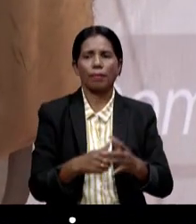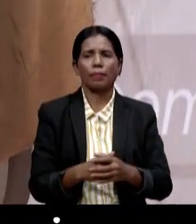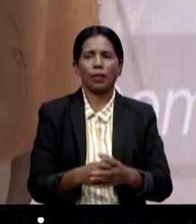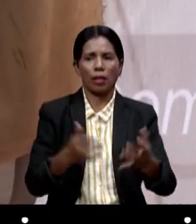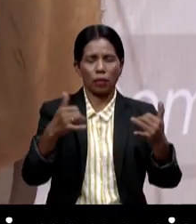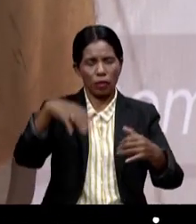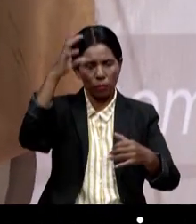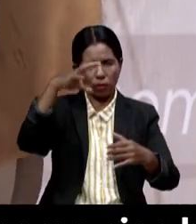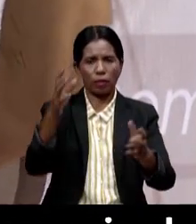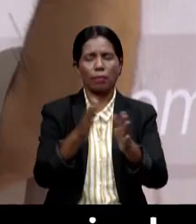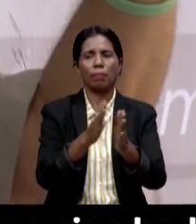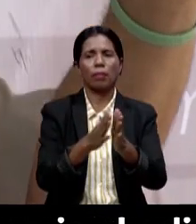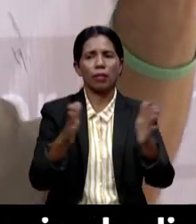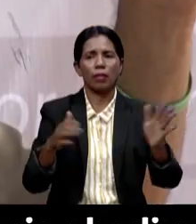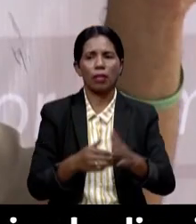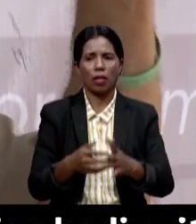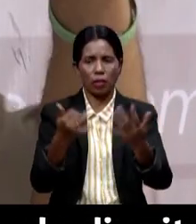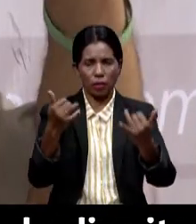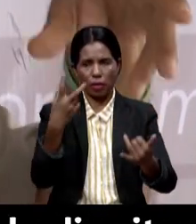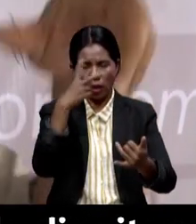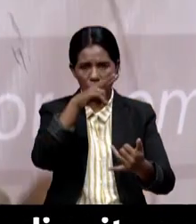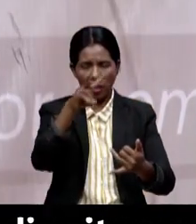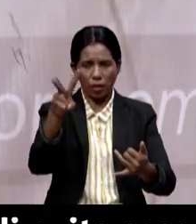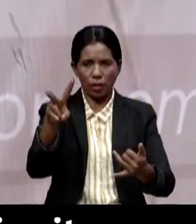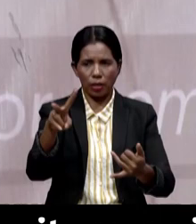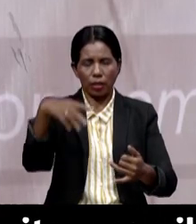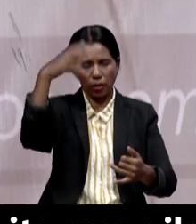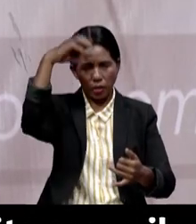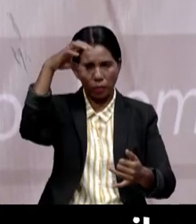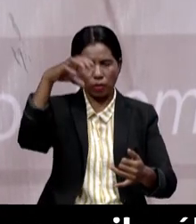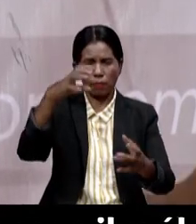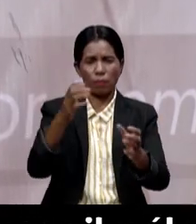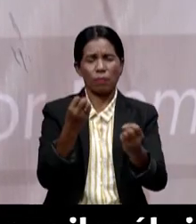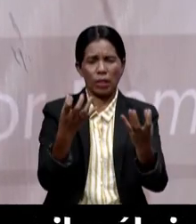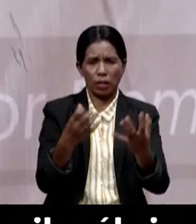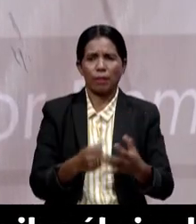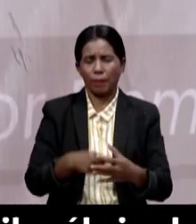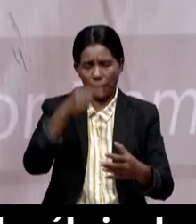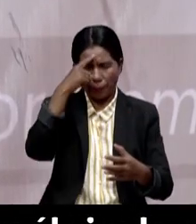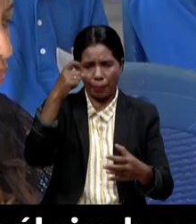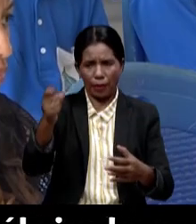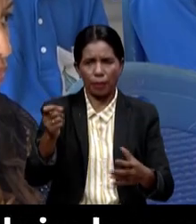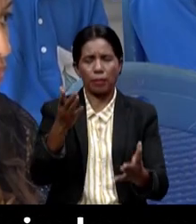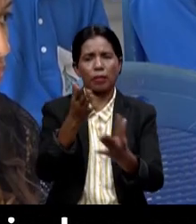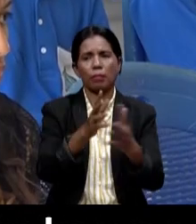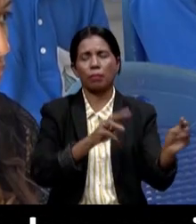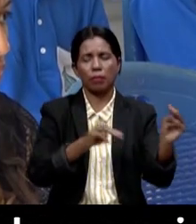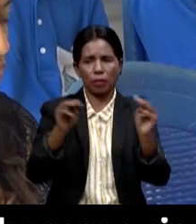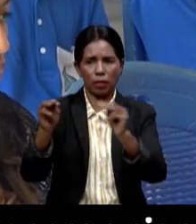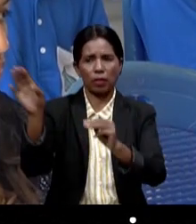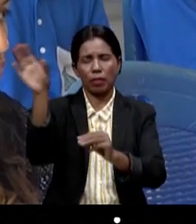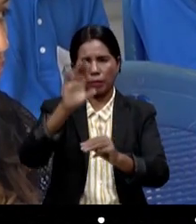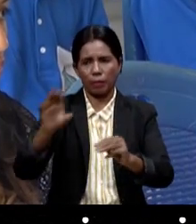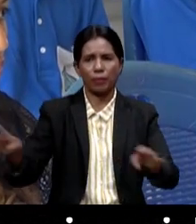udah makas. Tapi itu awalnya hari kata, ini mau udah makas. Ne kata tama mudang si klimat. Participe ya